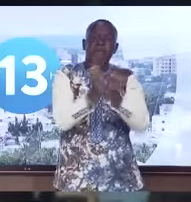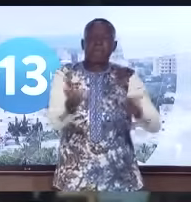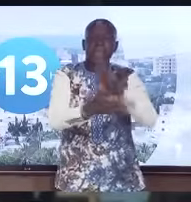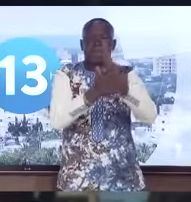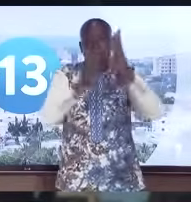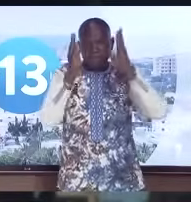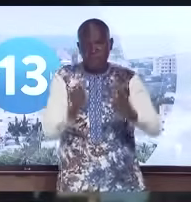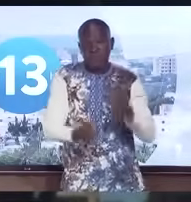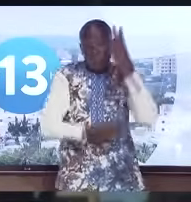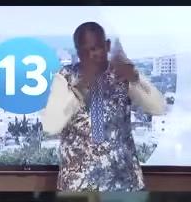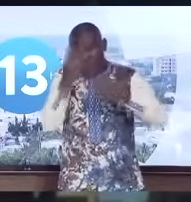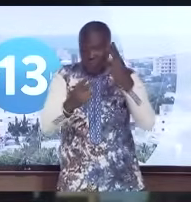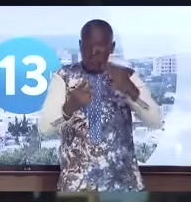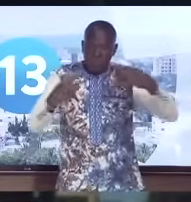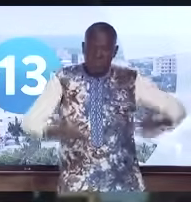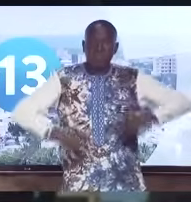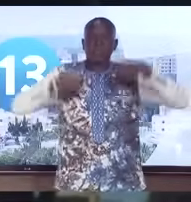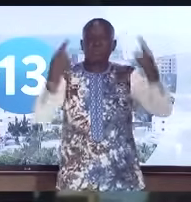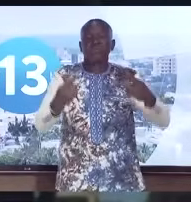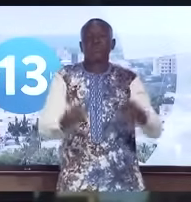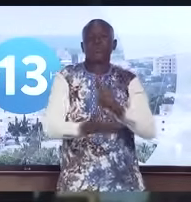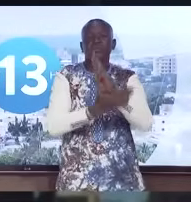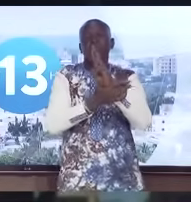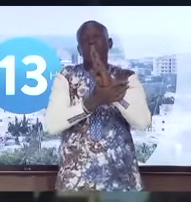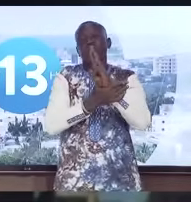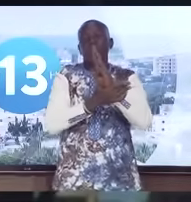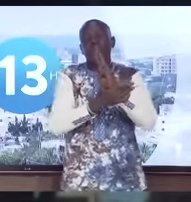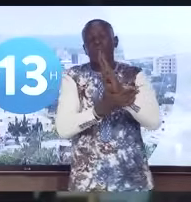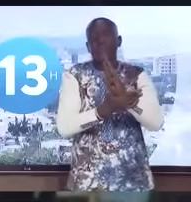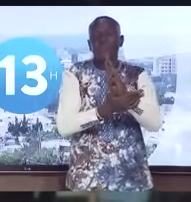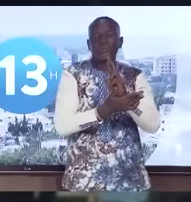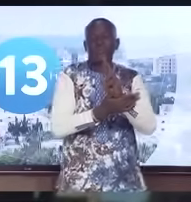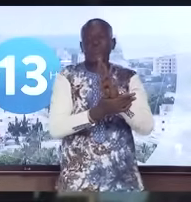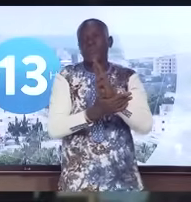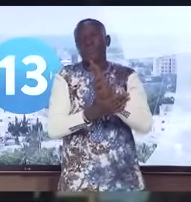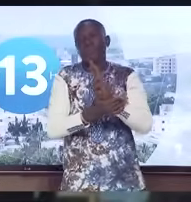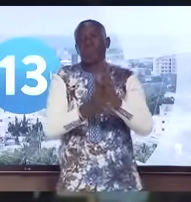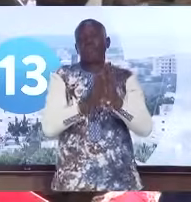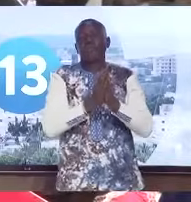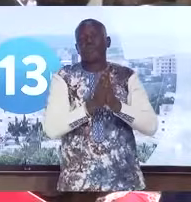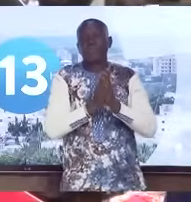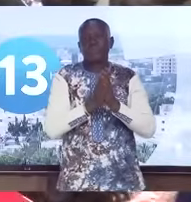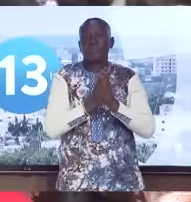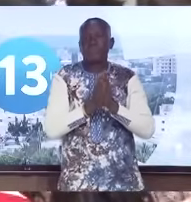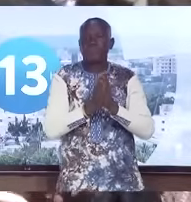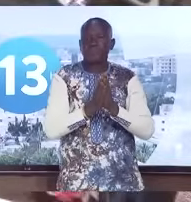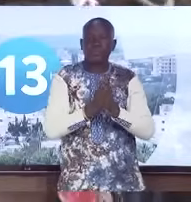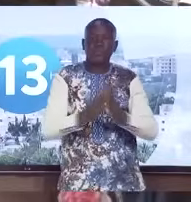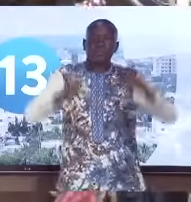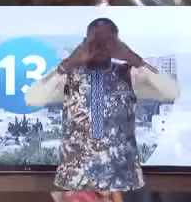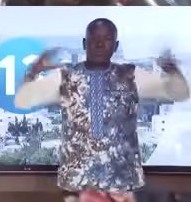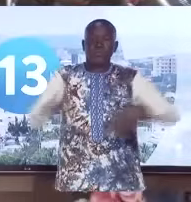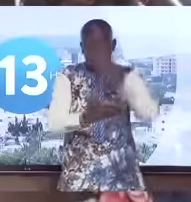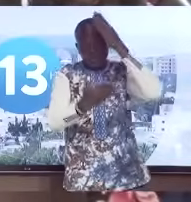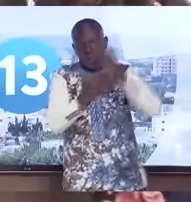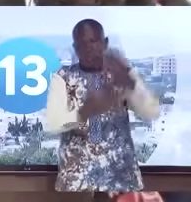ont pu assister à une remise. Wenwaora Justin, Tien Rebego et Bernard Diassou. Ce magasin de stockage au